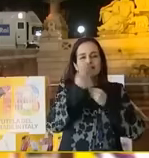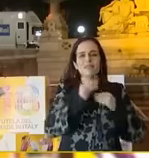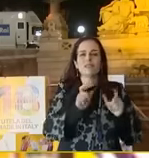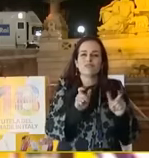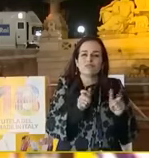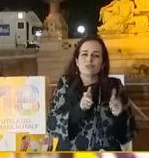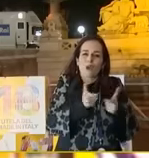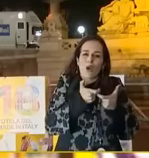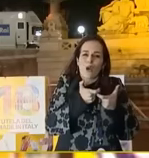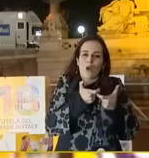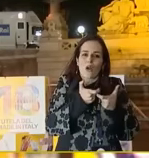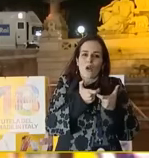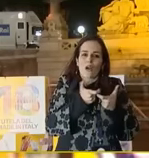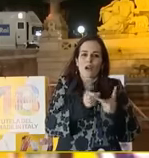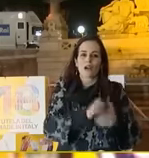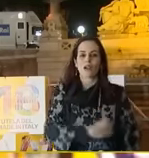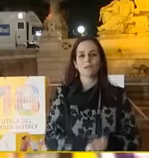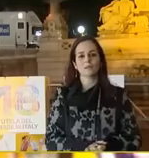imprigionati,